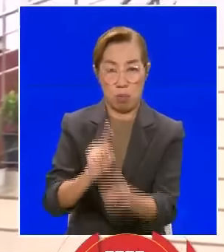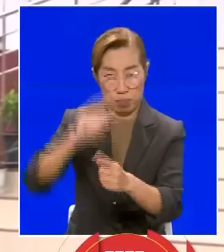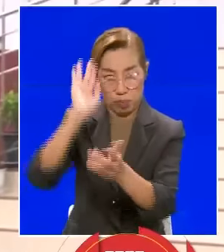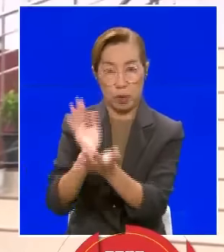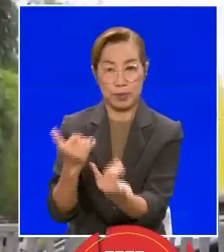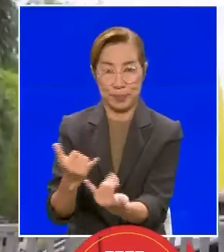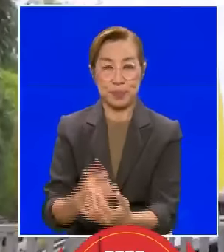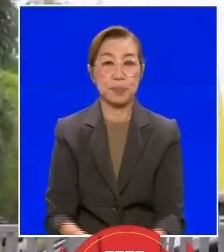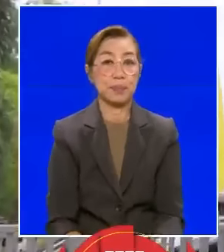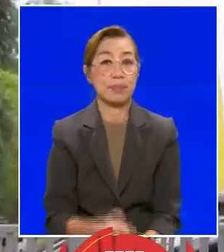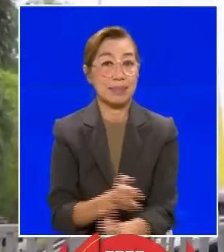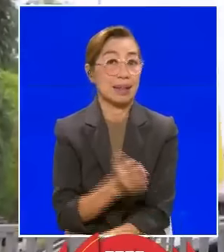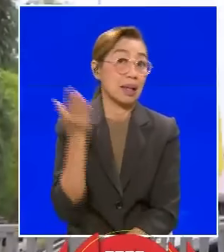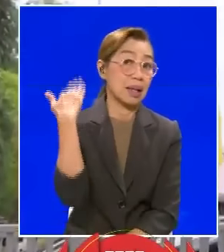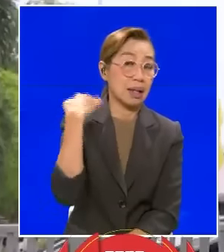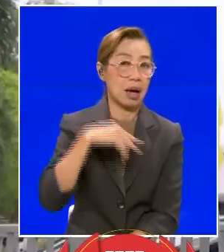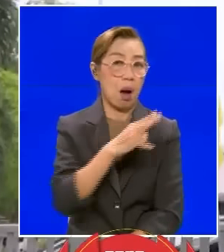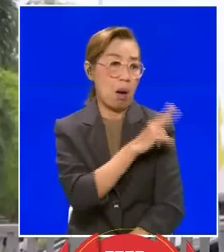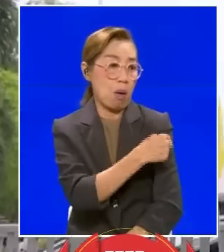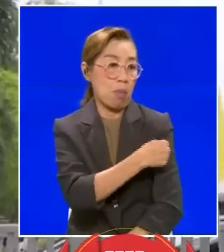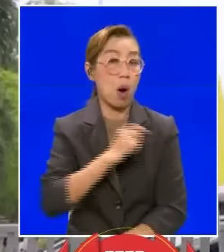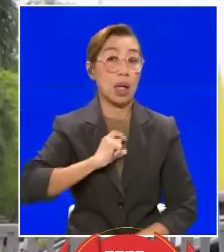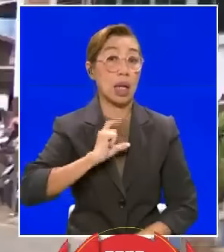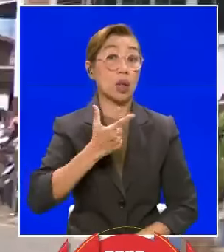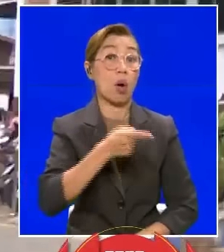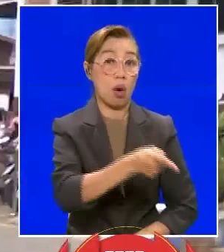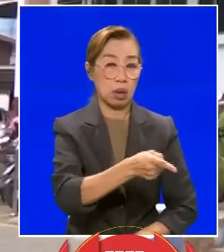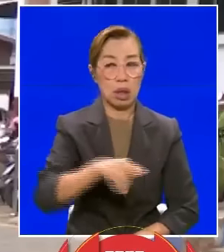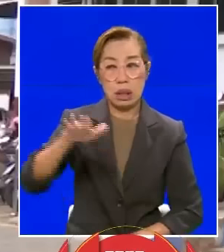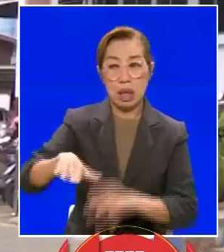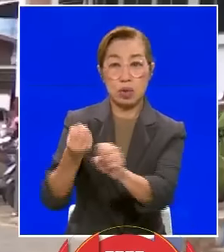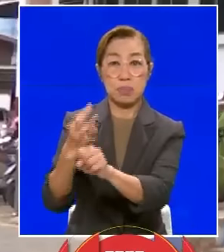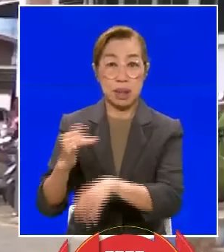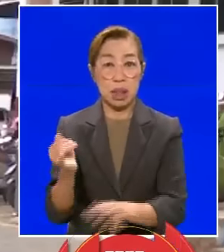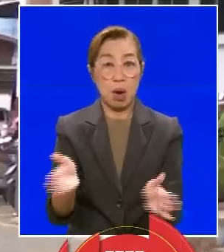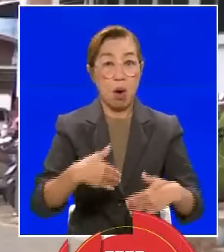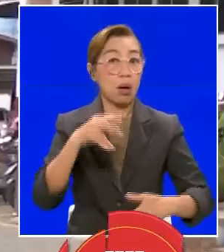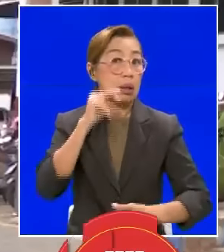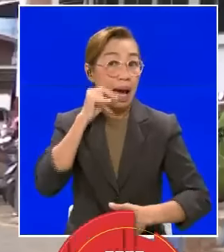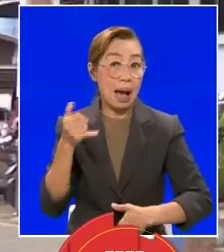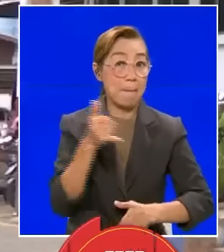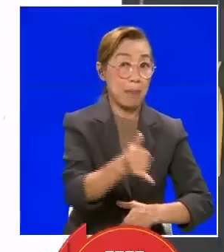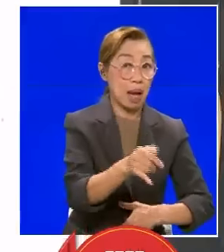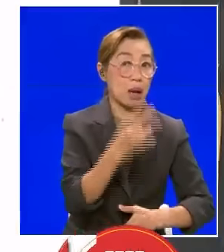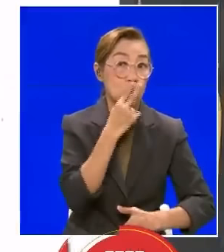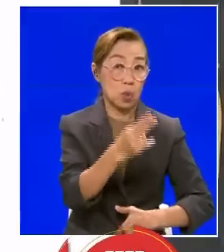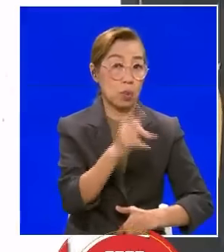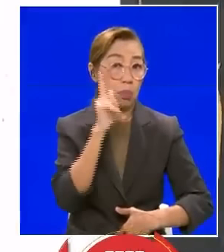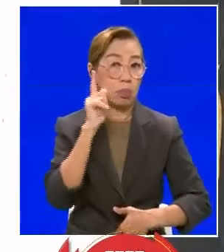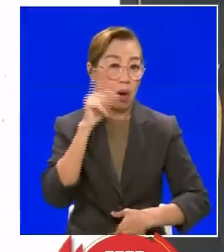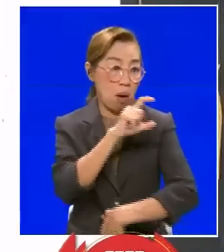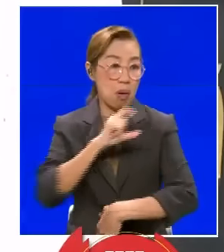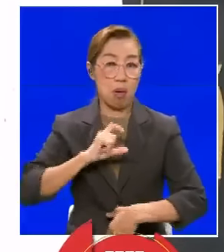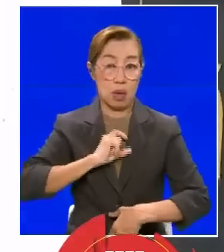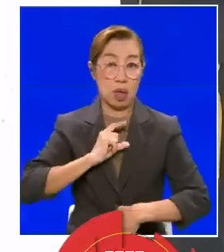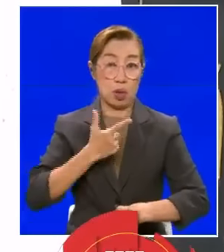หมอเหรียญทองทำร้ายร่างกายเด็ก14ครับที่เข้าไปสูบบุหรี่ในห้องน้ำโรงพยาบาลและต่อมาหลังจากที่แม่ของเด็กไปรับเสื้อผ้าที่ถูกถ